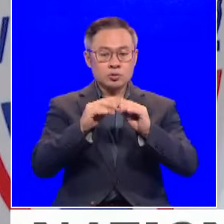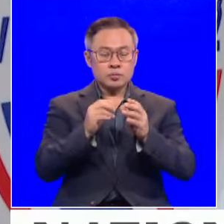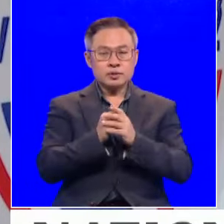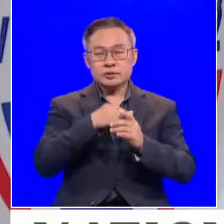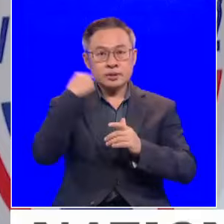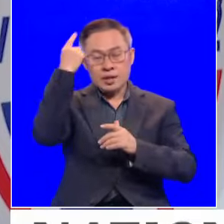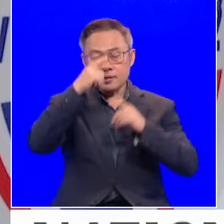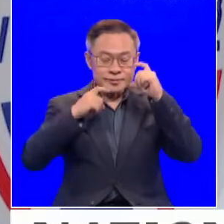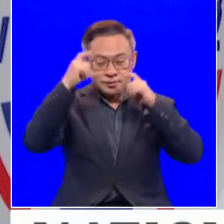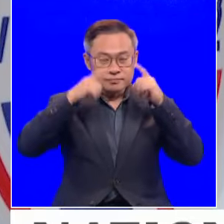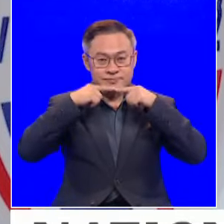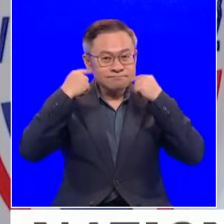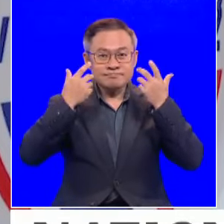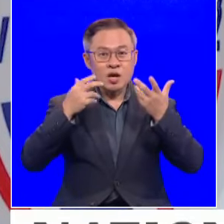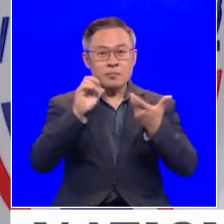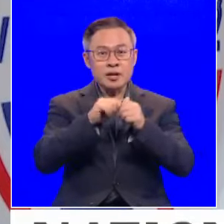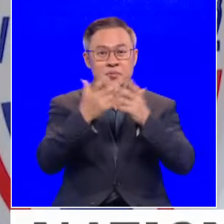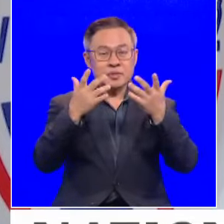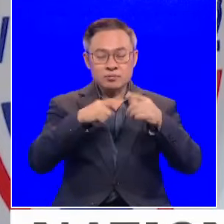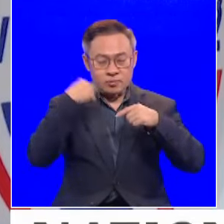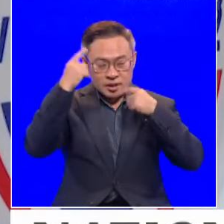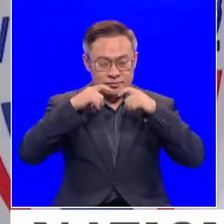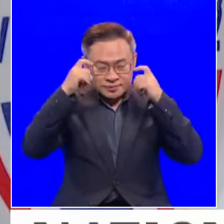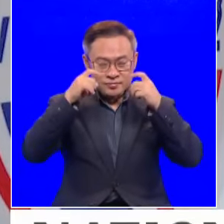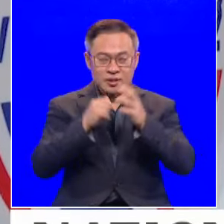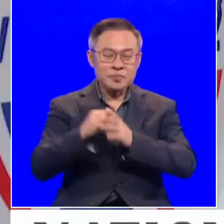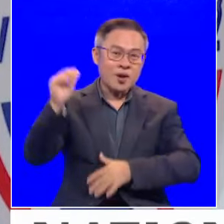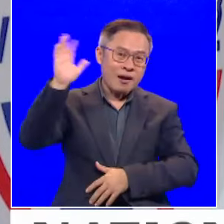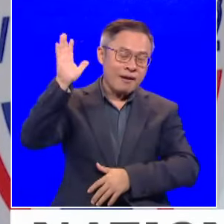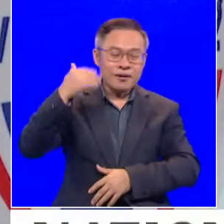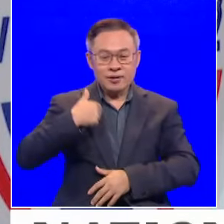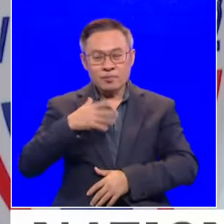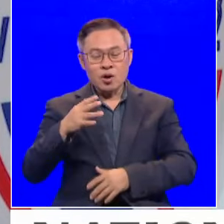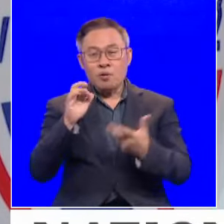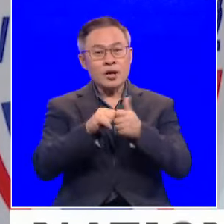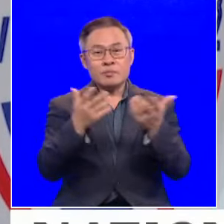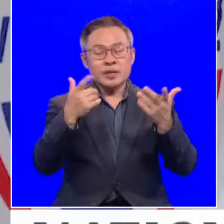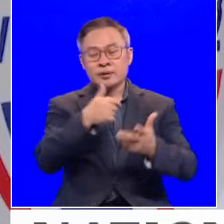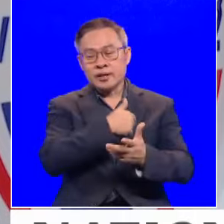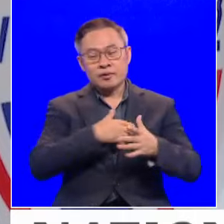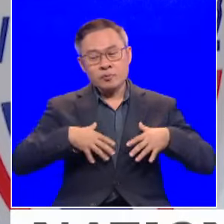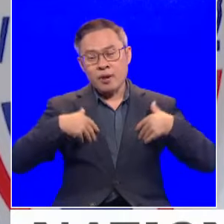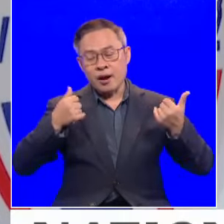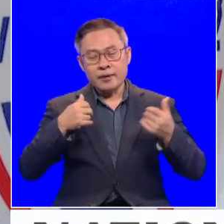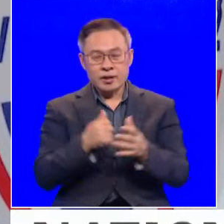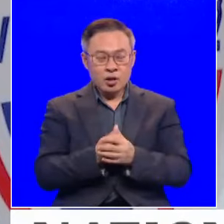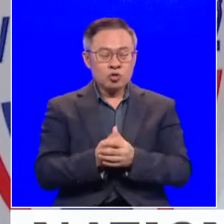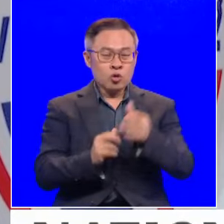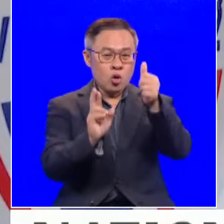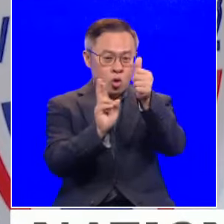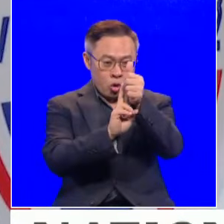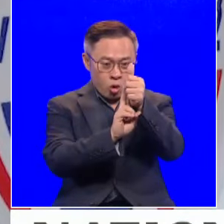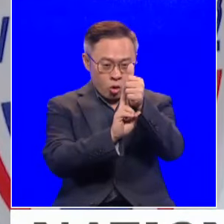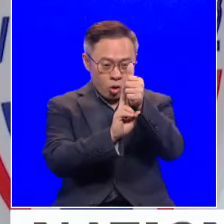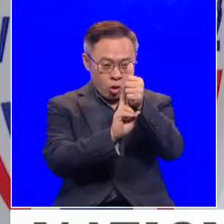แจ่มใสนะคะก่อนขึ้นรถกลับก็ได้มีการโบกมือทักทายและบอกว่าสบายสบายมากค่ะขณะที่นายไพบูลย์นิติตะวันนะคะก็บอ